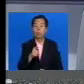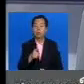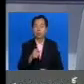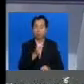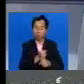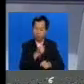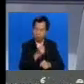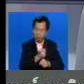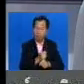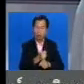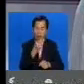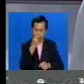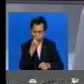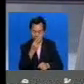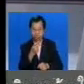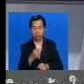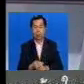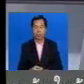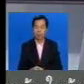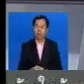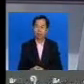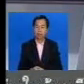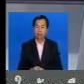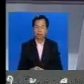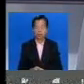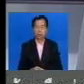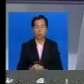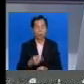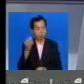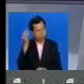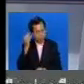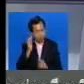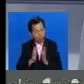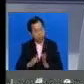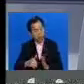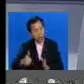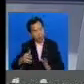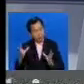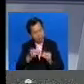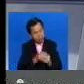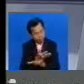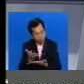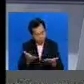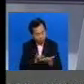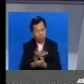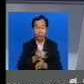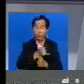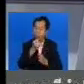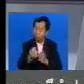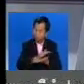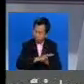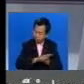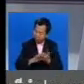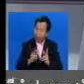วิสาหกิจซึ่งต้องแสวงหาผลกำไรหลังจากรับฟังความคิดเห็นจากผู้เข้าร่วมกิจกรรมแล้วนะคะคณะกรรมการป